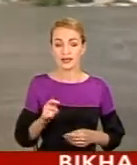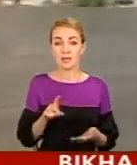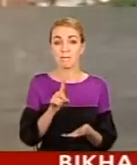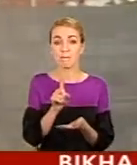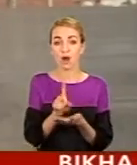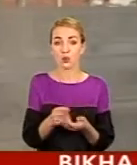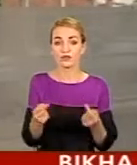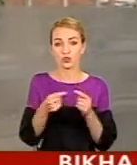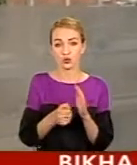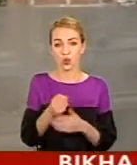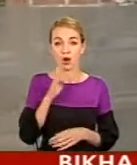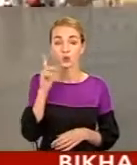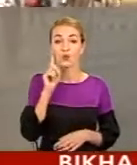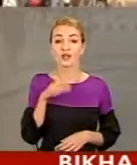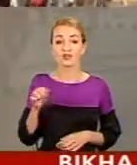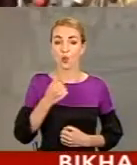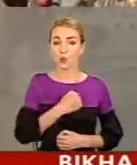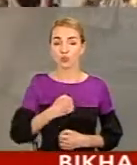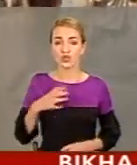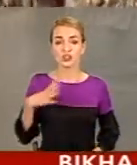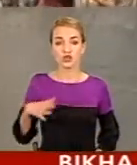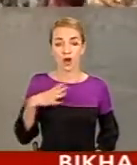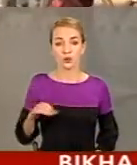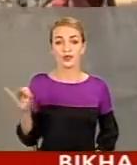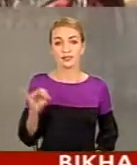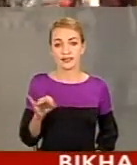визначитися уже до ранку, поки усі обурюються,